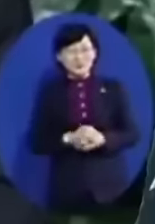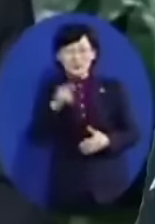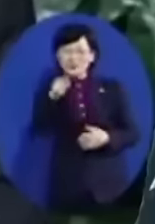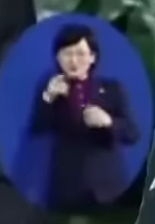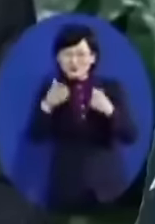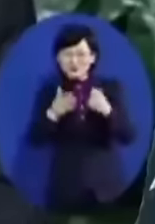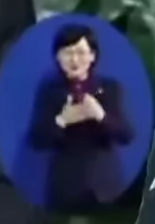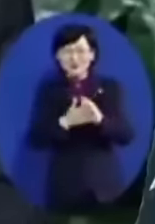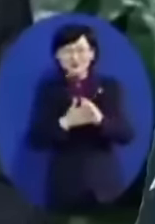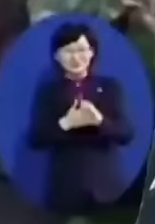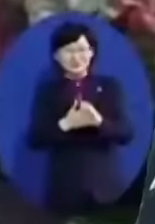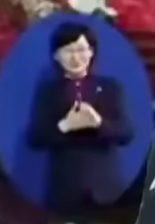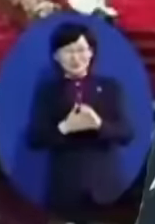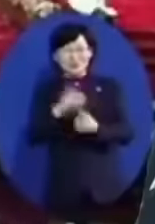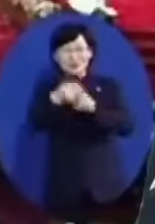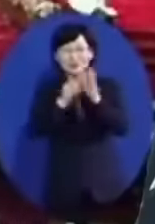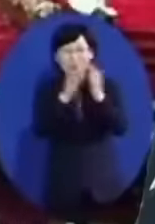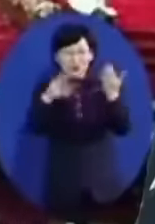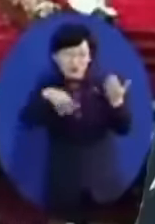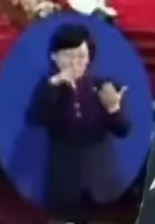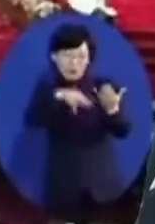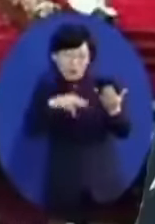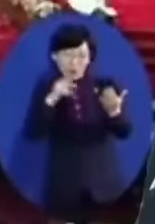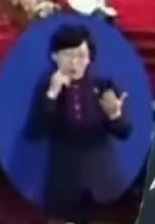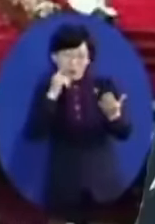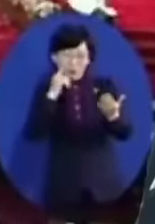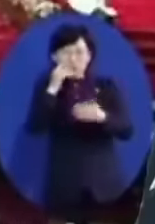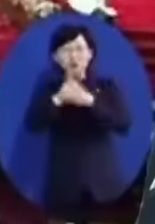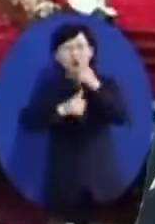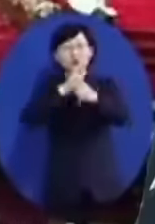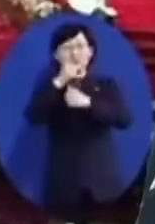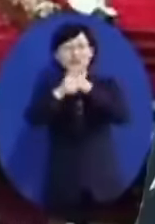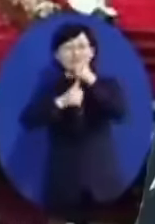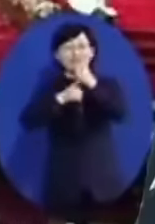그러니 성경에 있는 우리 조상들은